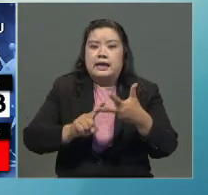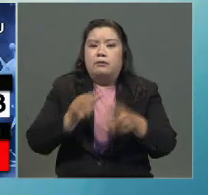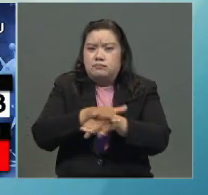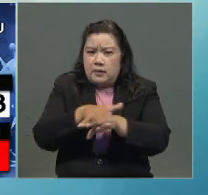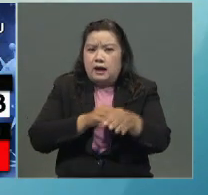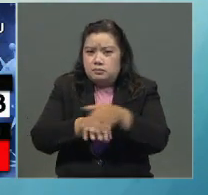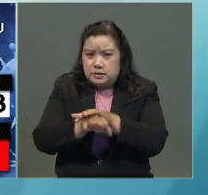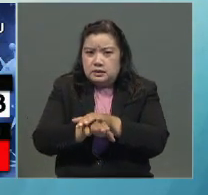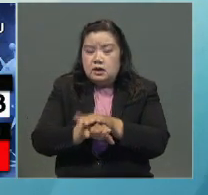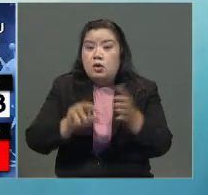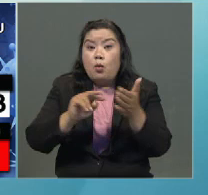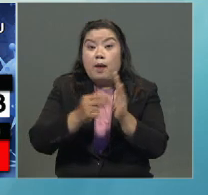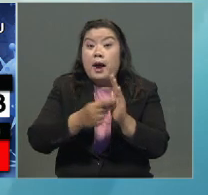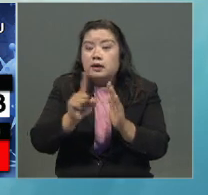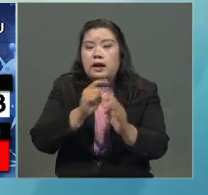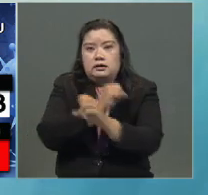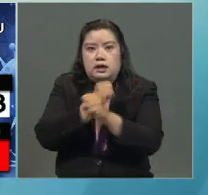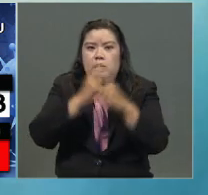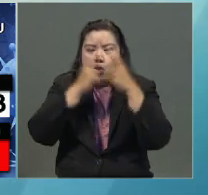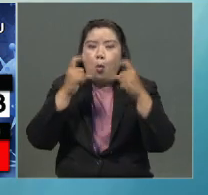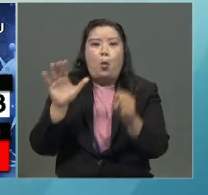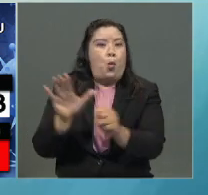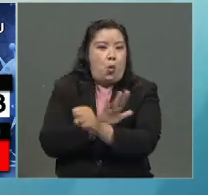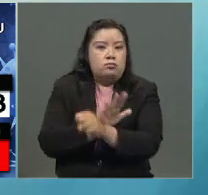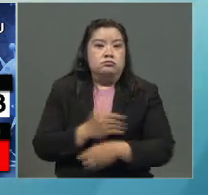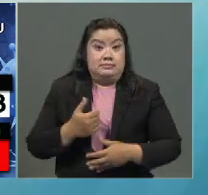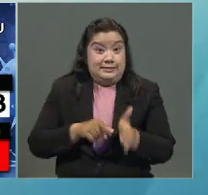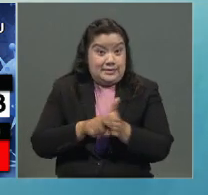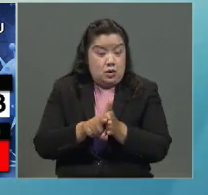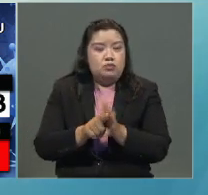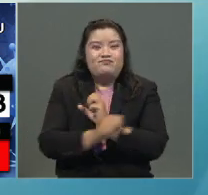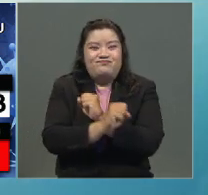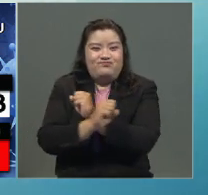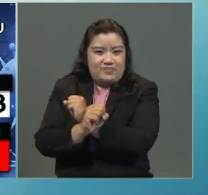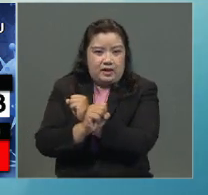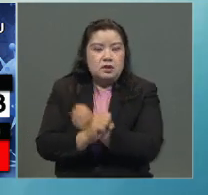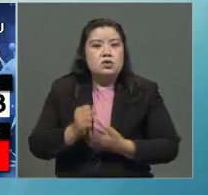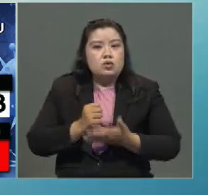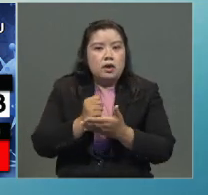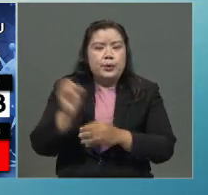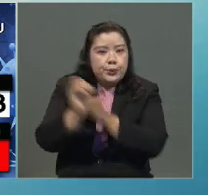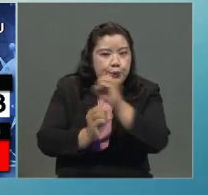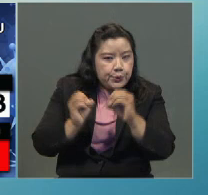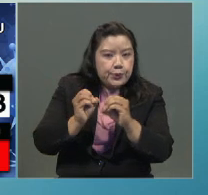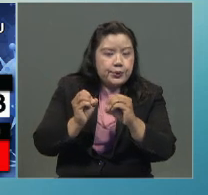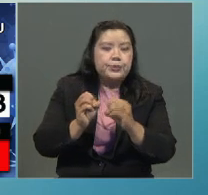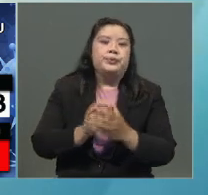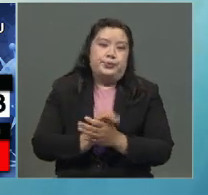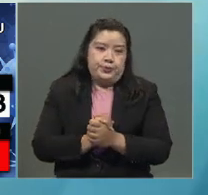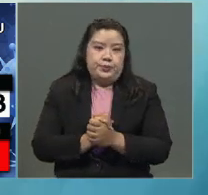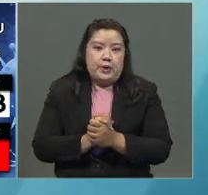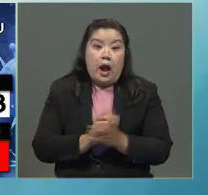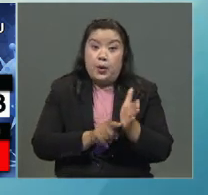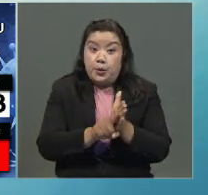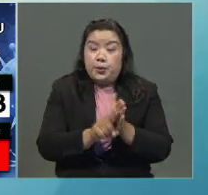นะครับนี่คือสิ่งที่ทำให้เราจะได้มีการปลอดโรคปลอดภัยแล้วเข้าไปสู่